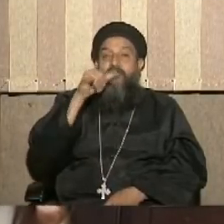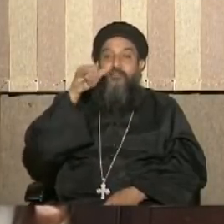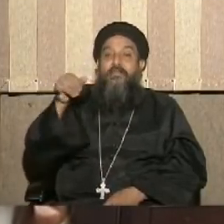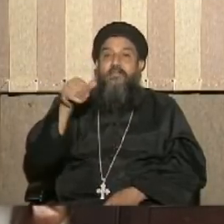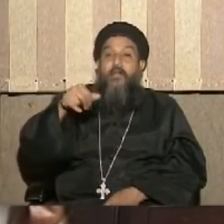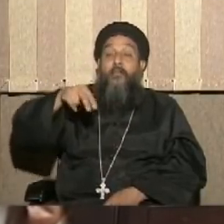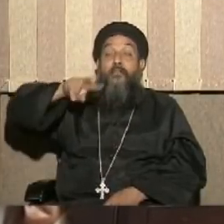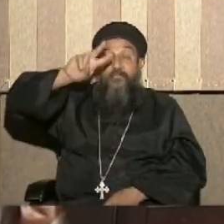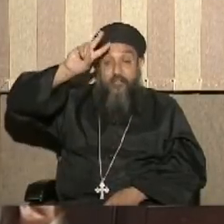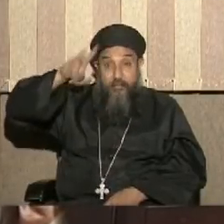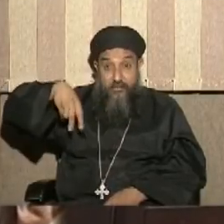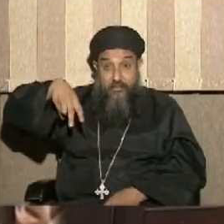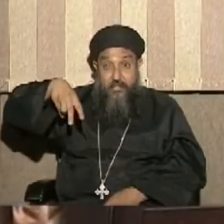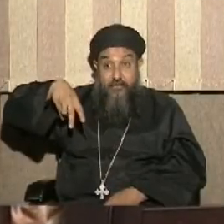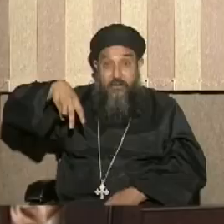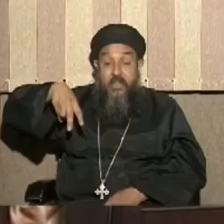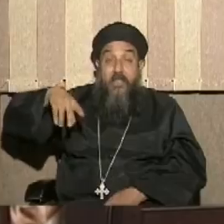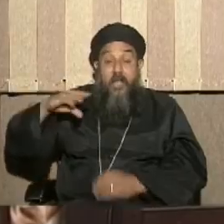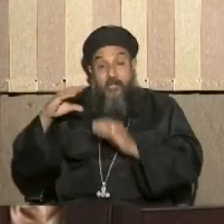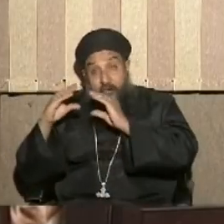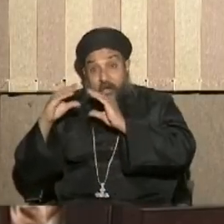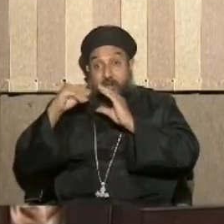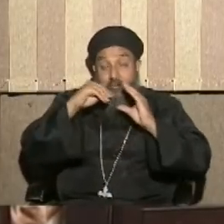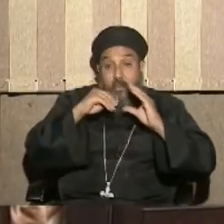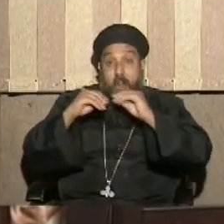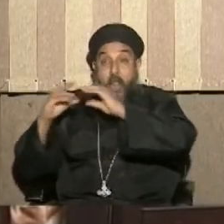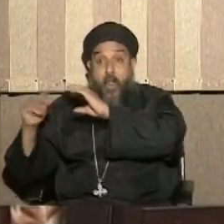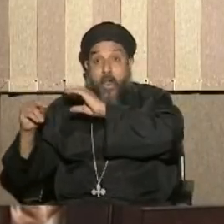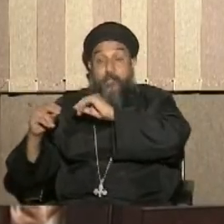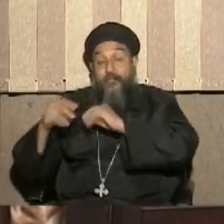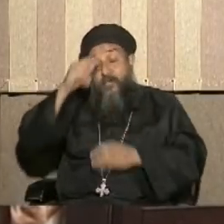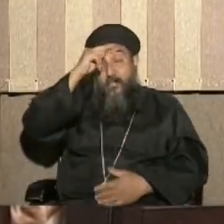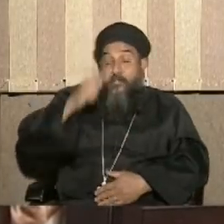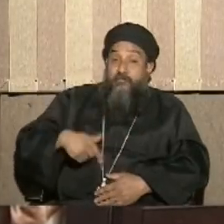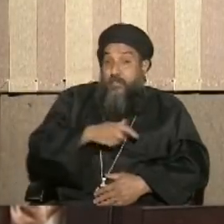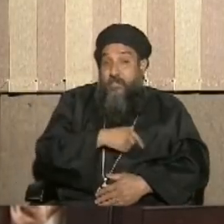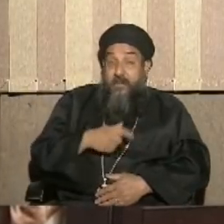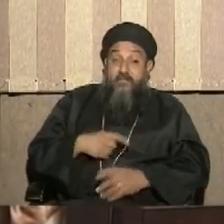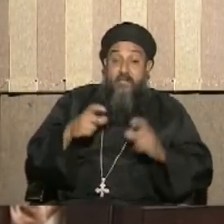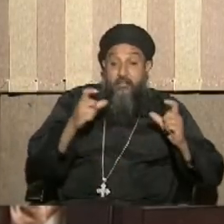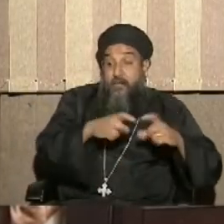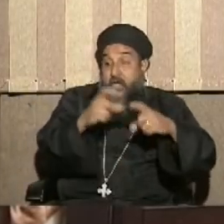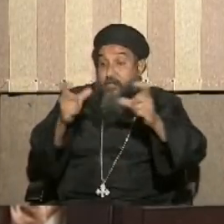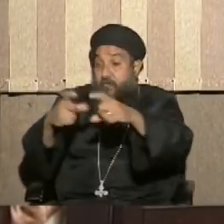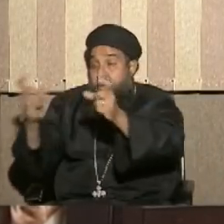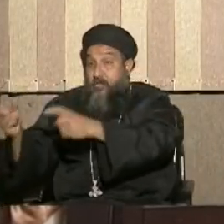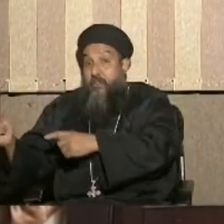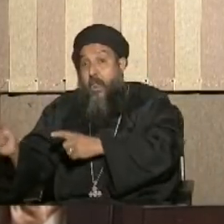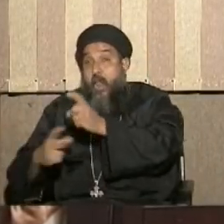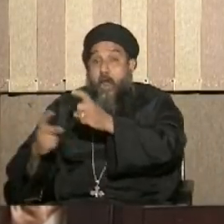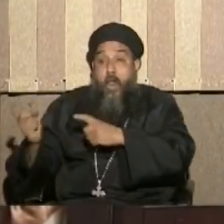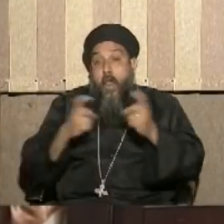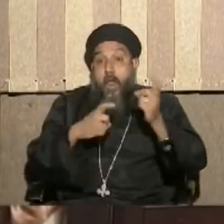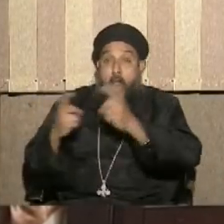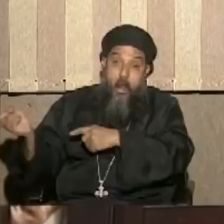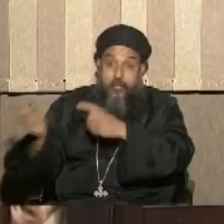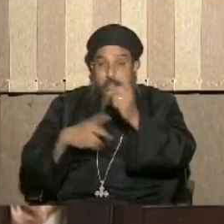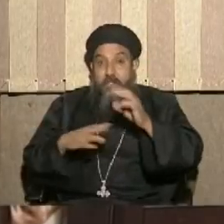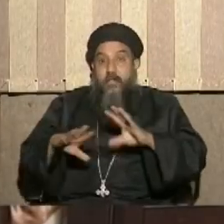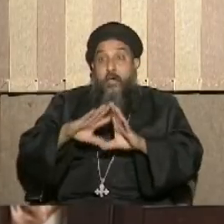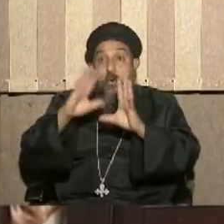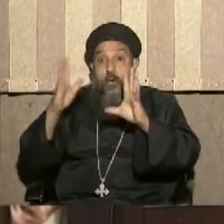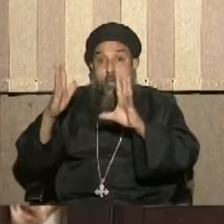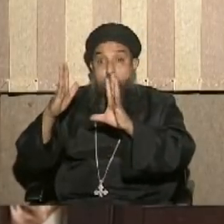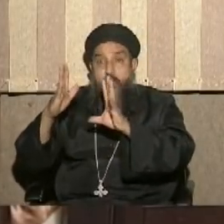318 في مناقشه امور الكنيسه، ودارت حرب ايمانيه كبيره دافع